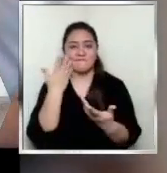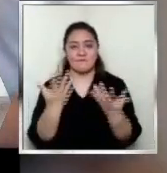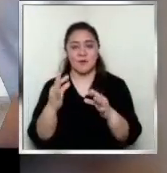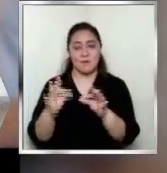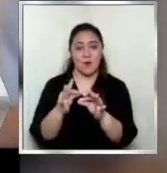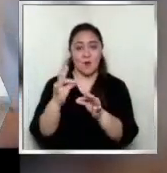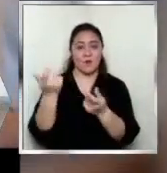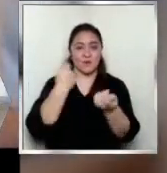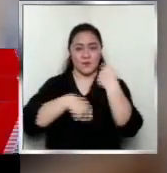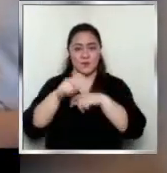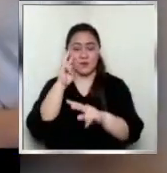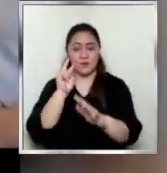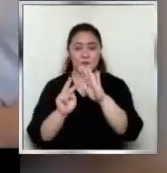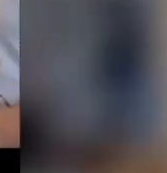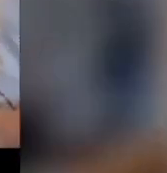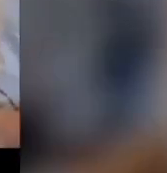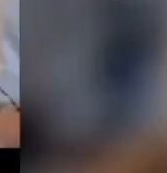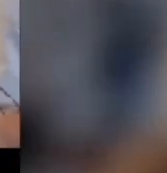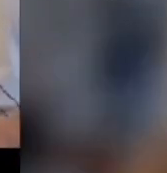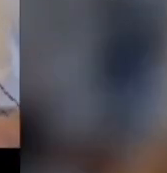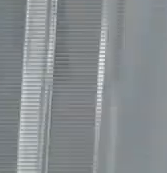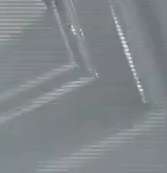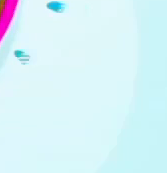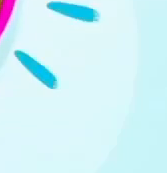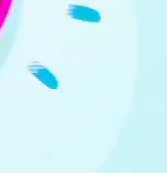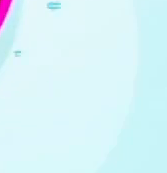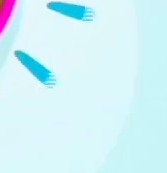Jamie Santos, Nakatutok, 24 Oras.